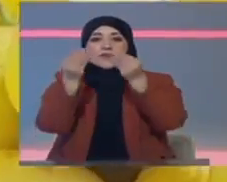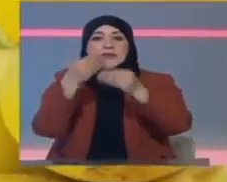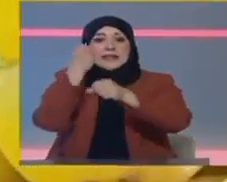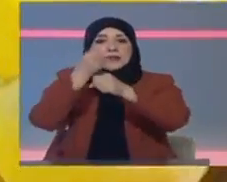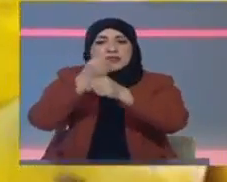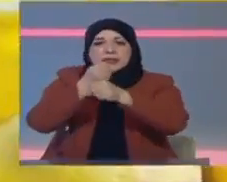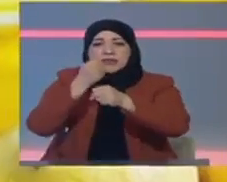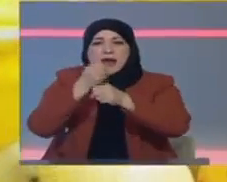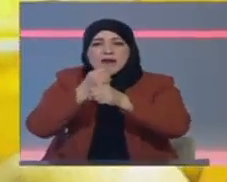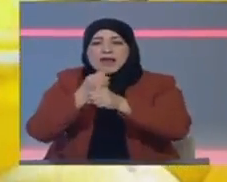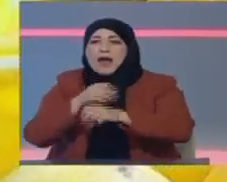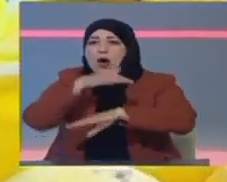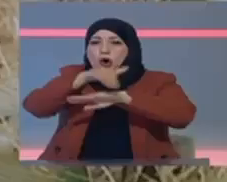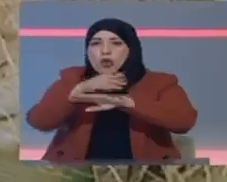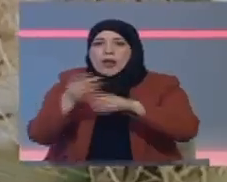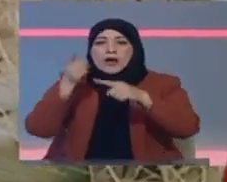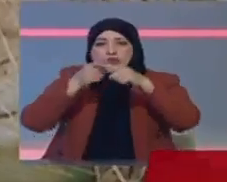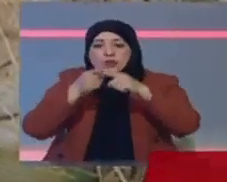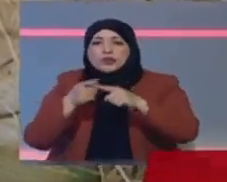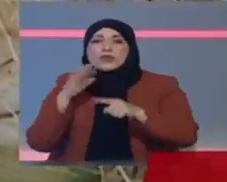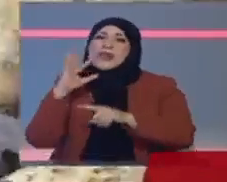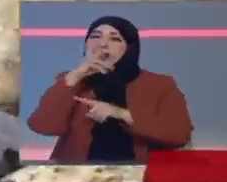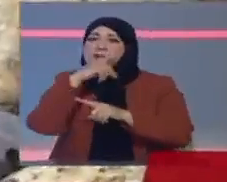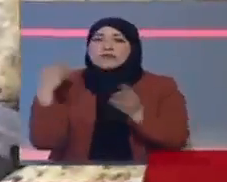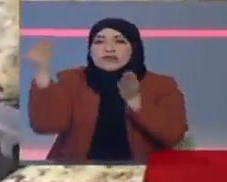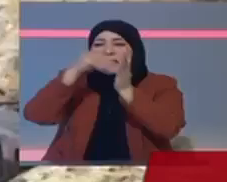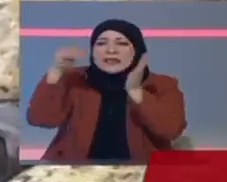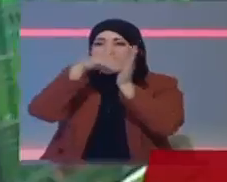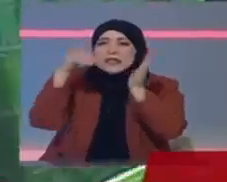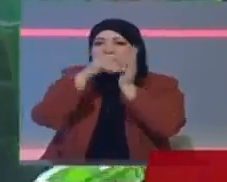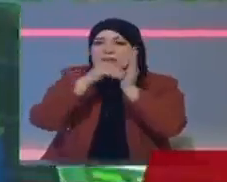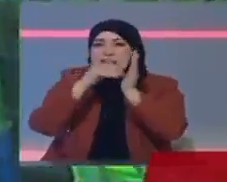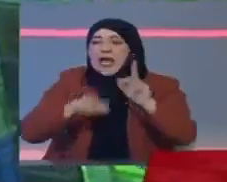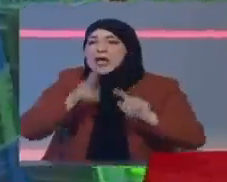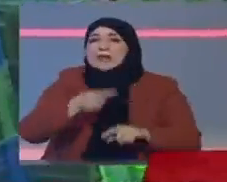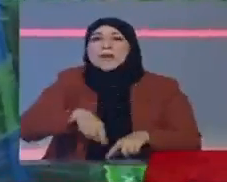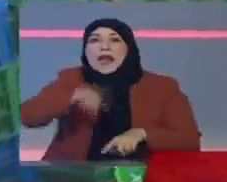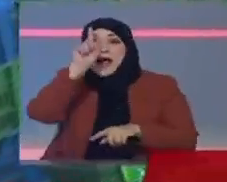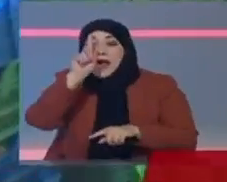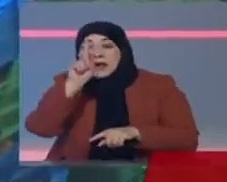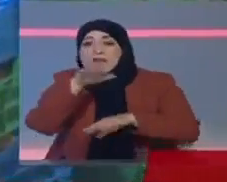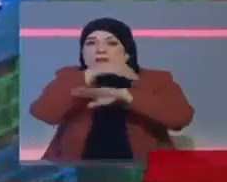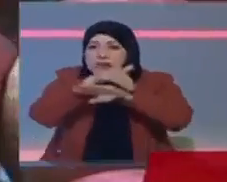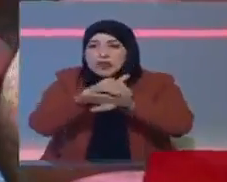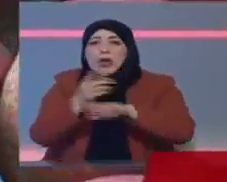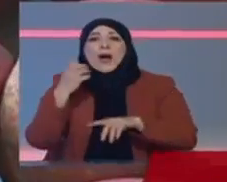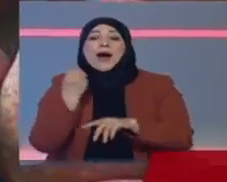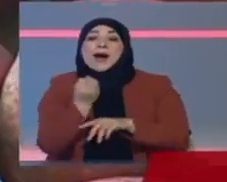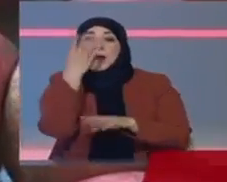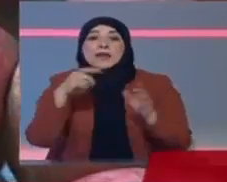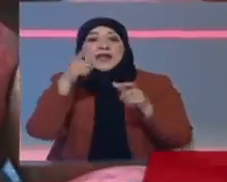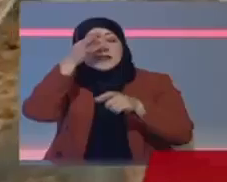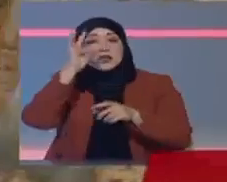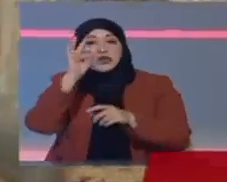الخضر والغلال قدرت باكثر من الف ومائه طن من الخضر وقربت الاربعمائه تم من ال خلال و قرابه